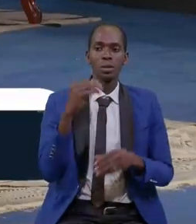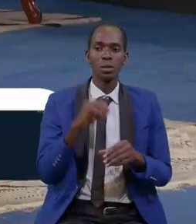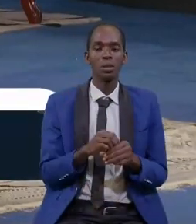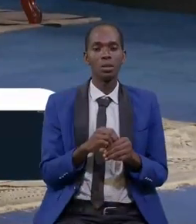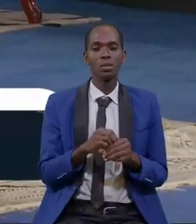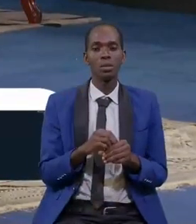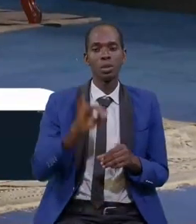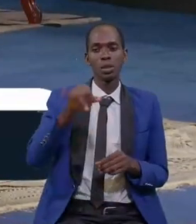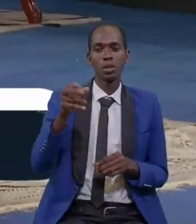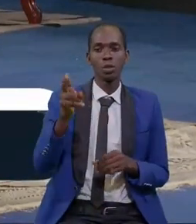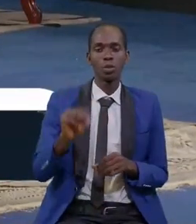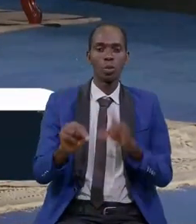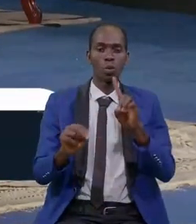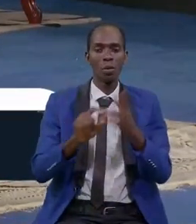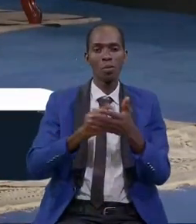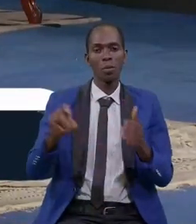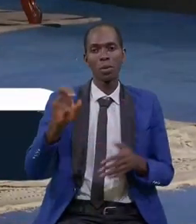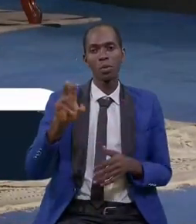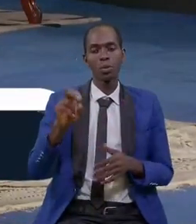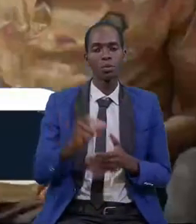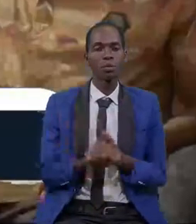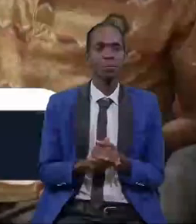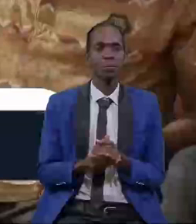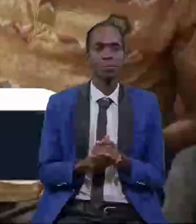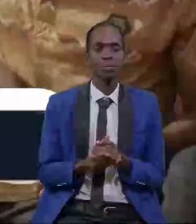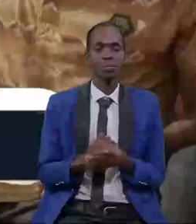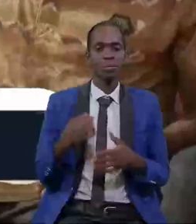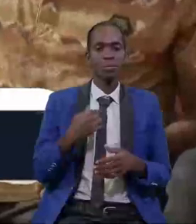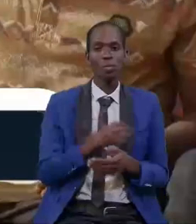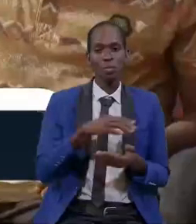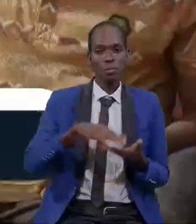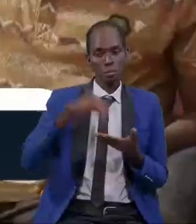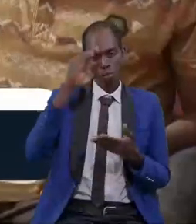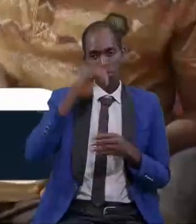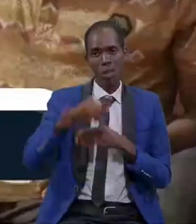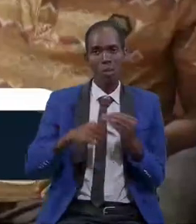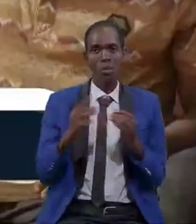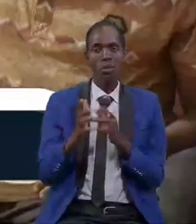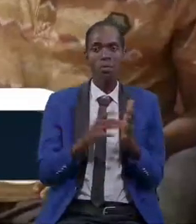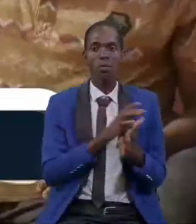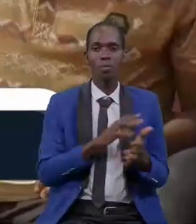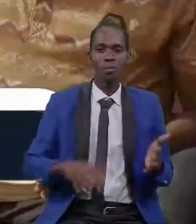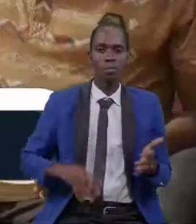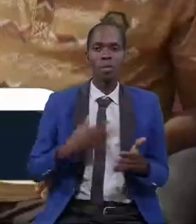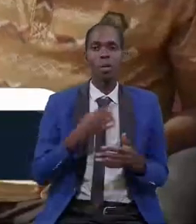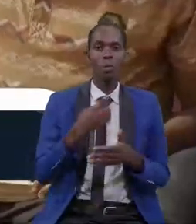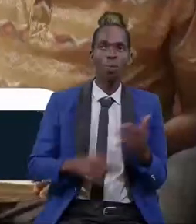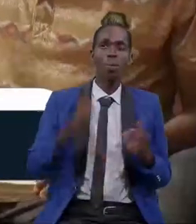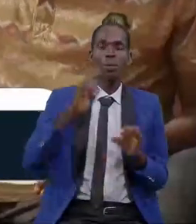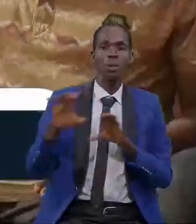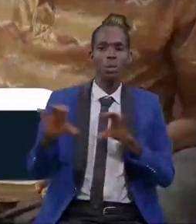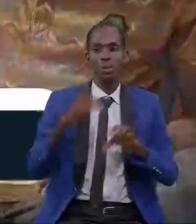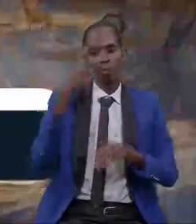En Jean 1, 12, on nous dit, parlant de Jésus, et ce qu'il a fait pour nous, on nous